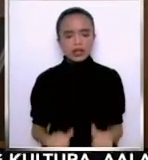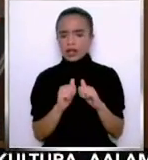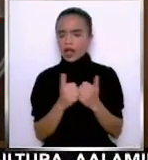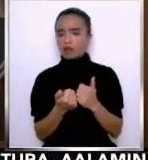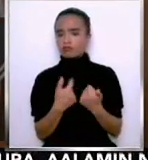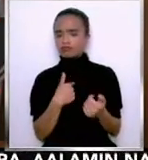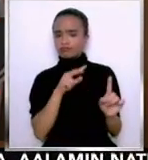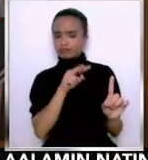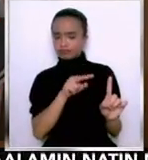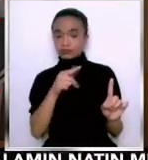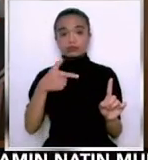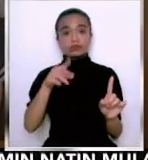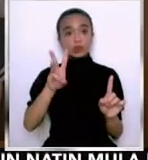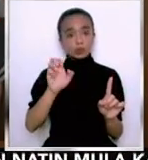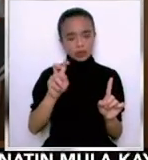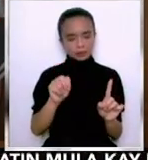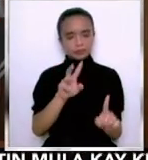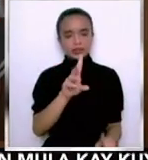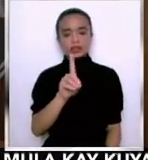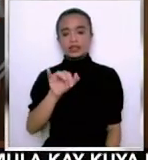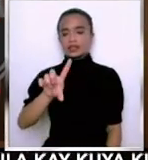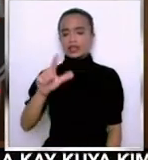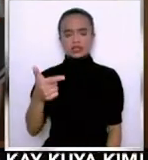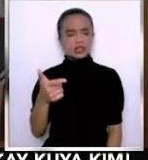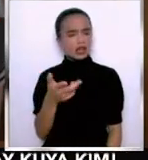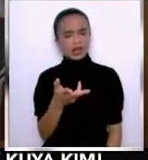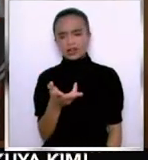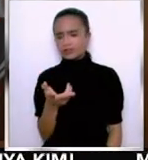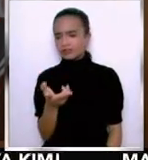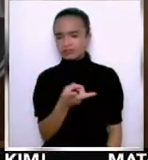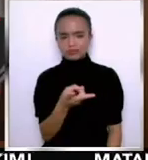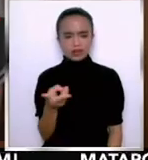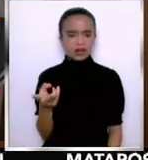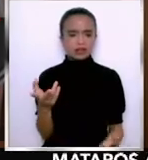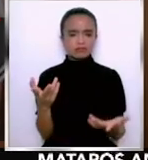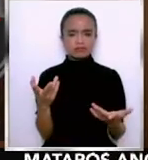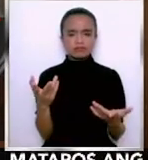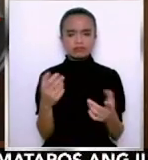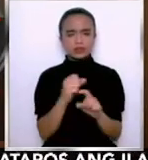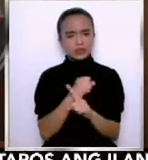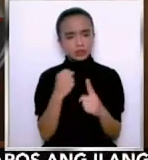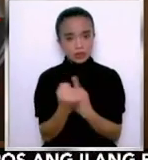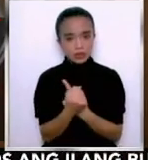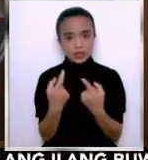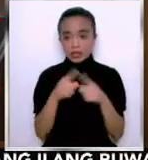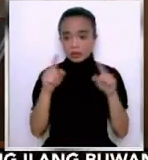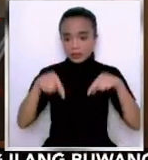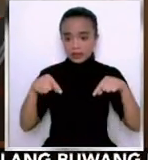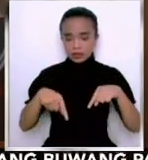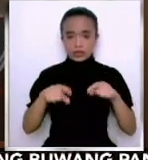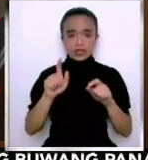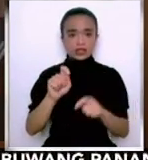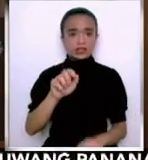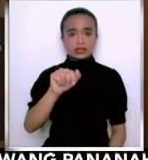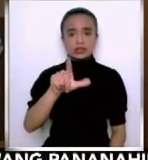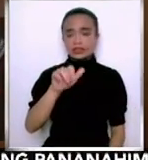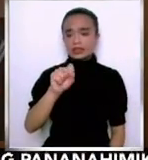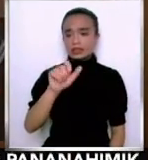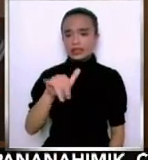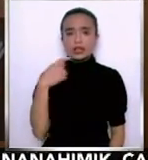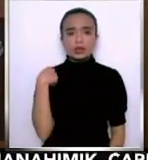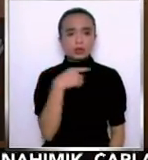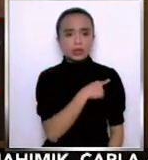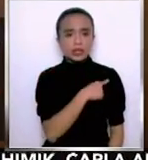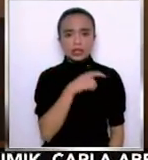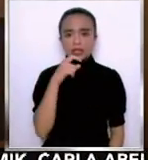DILG are at barbs sa situation. Pero kami diri sa City of Talisay, we've been into 2 years here